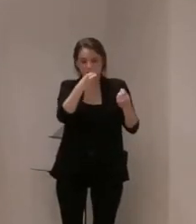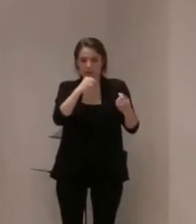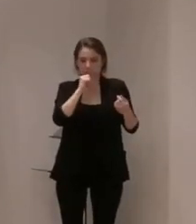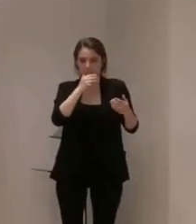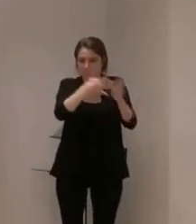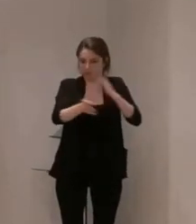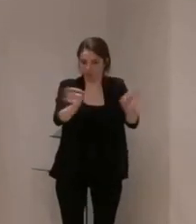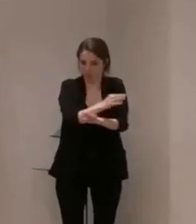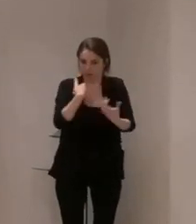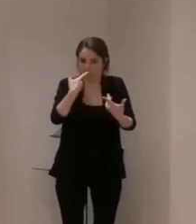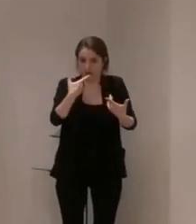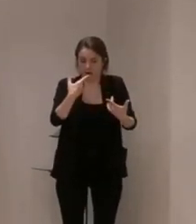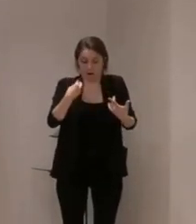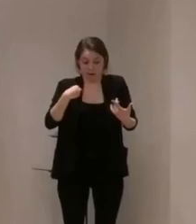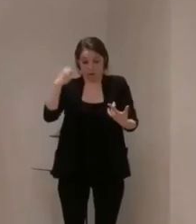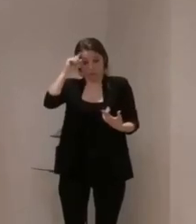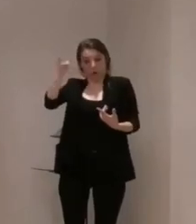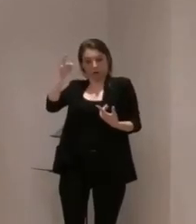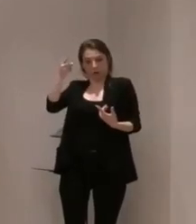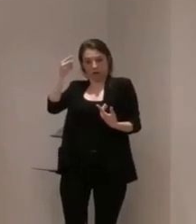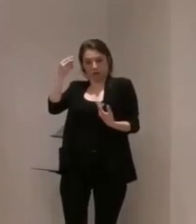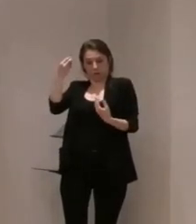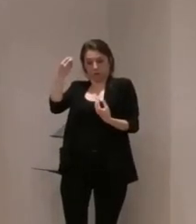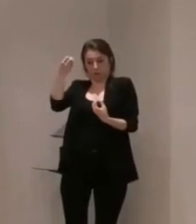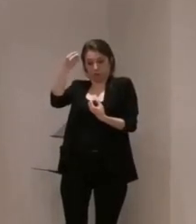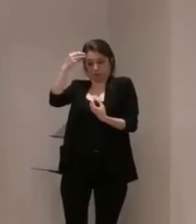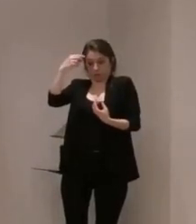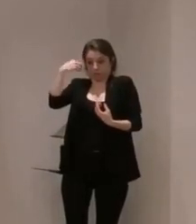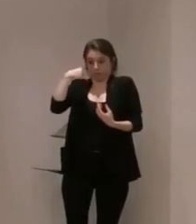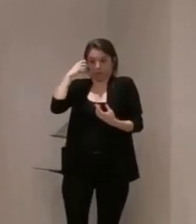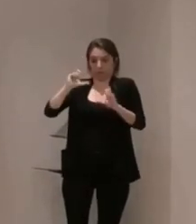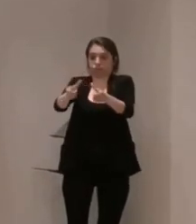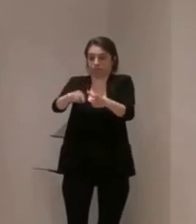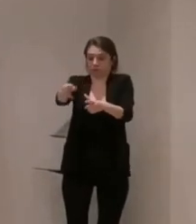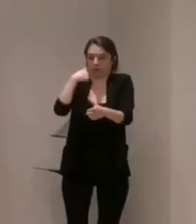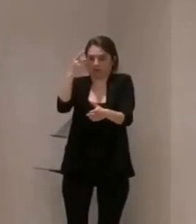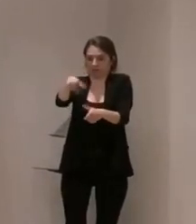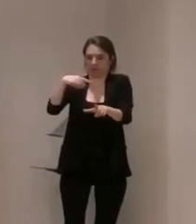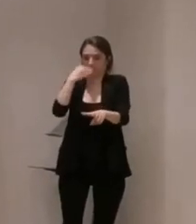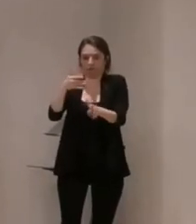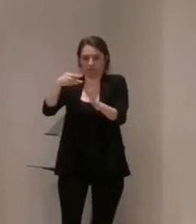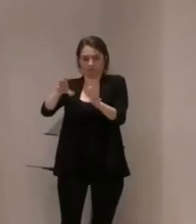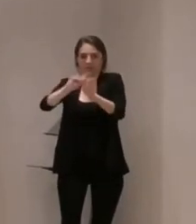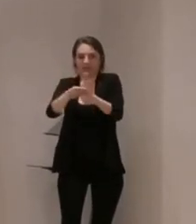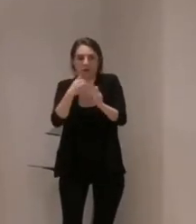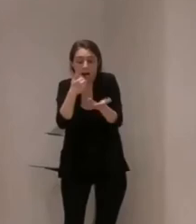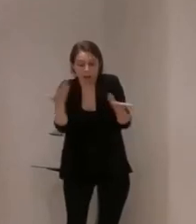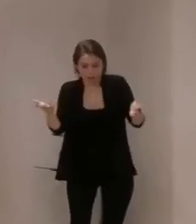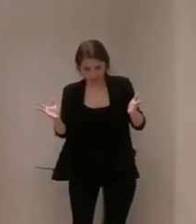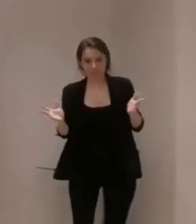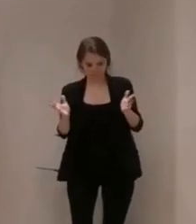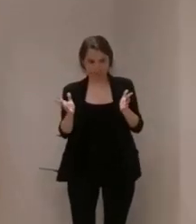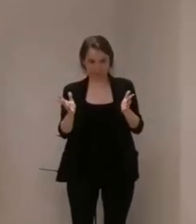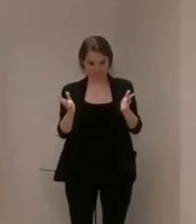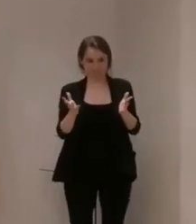que van patir, sinó per la causa per la que van patir. Per tant, el Vallejo ens ha comentat que la persona, una persona